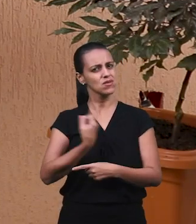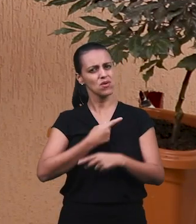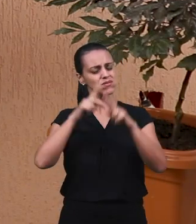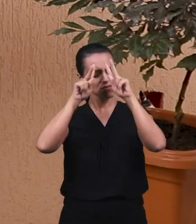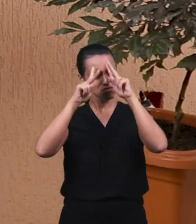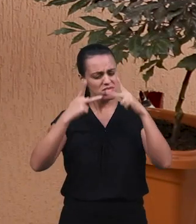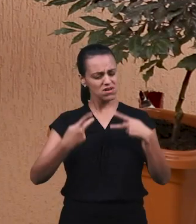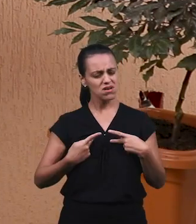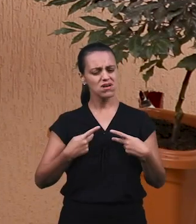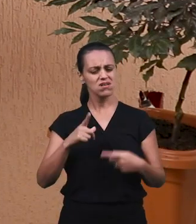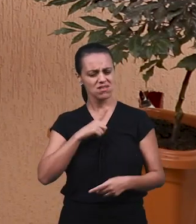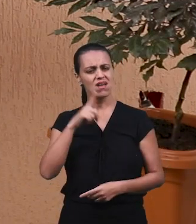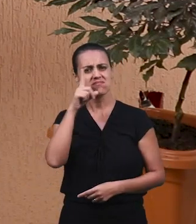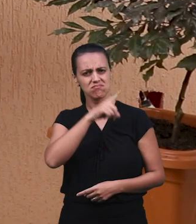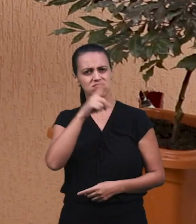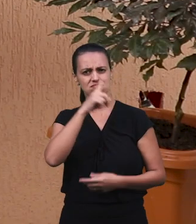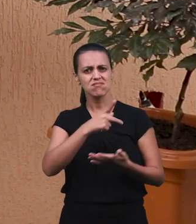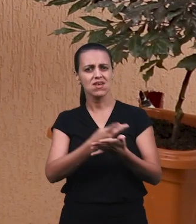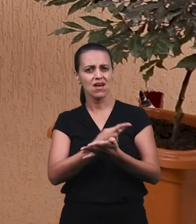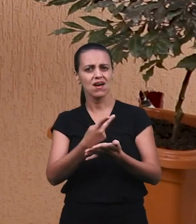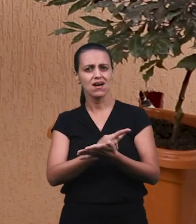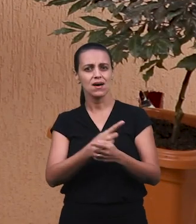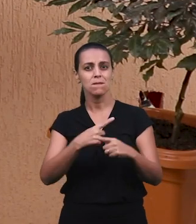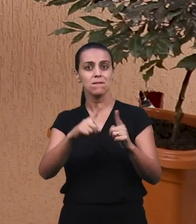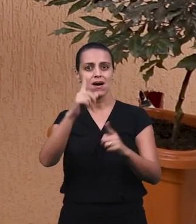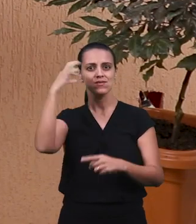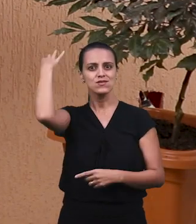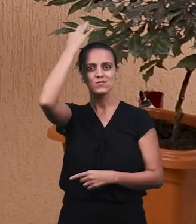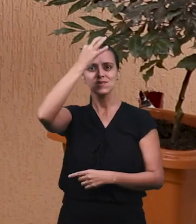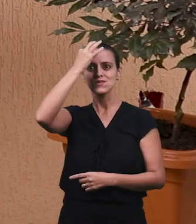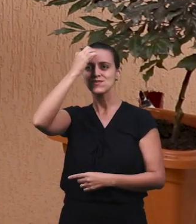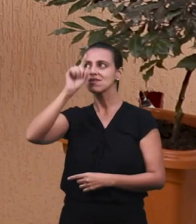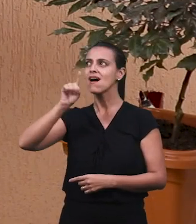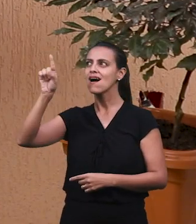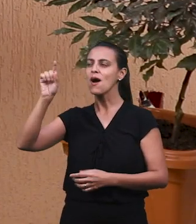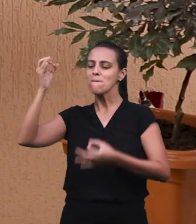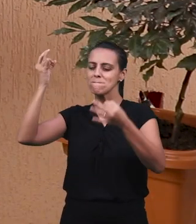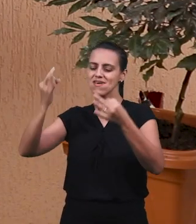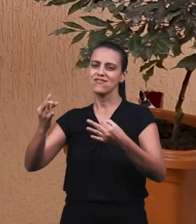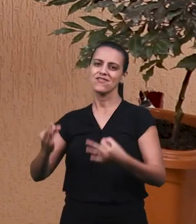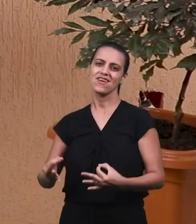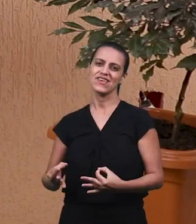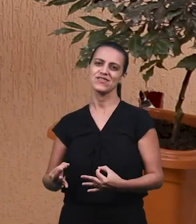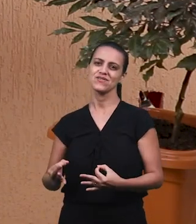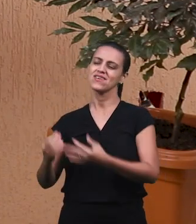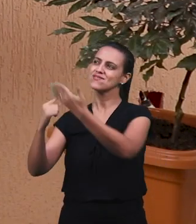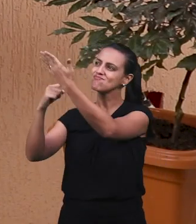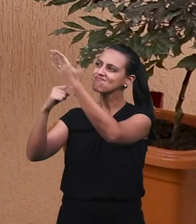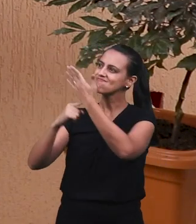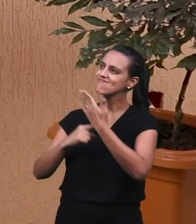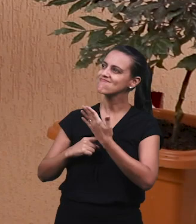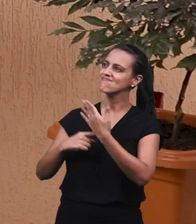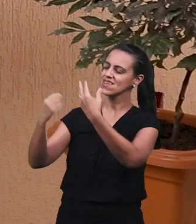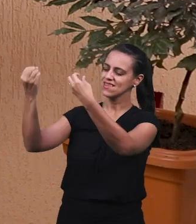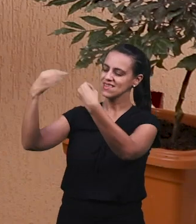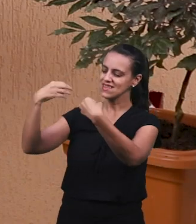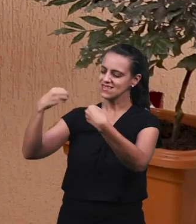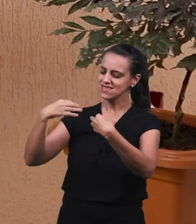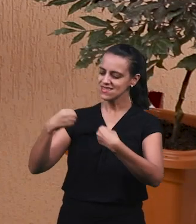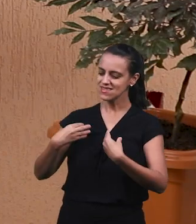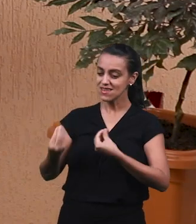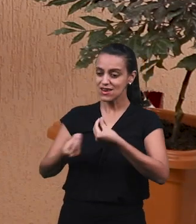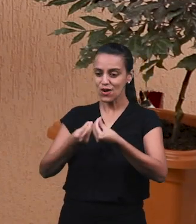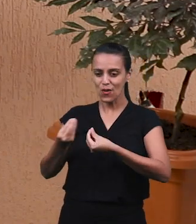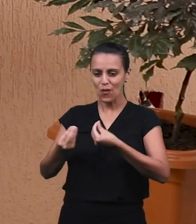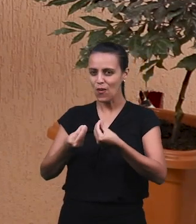nous sommes humains, nous avons des failles, mais le Saint-Esprit est parfait. Il remplit et il comble